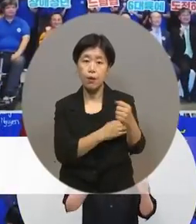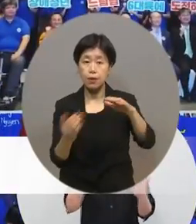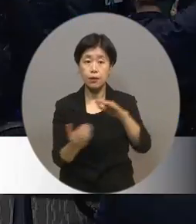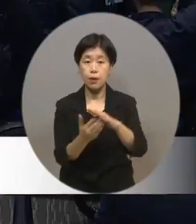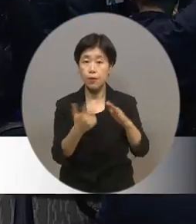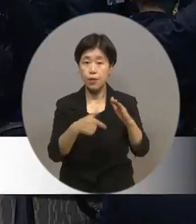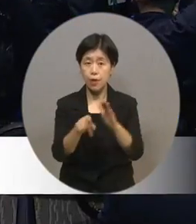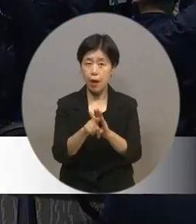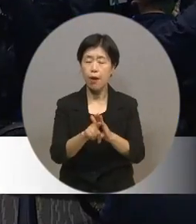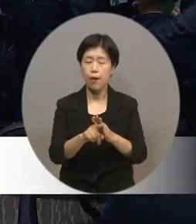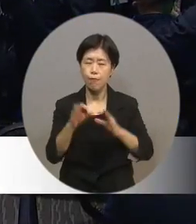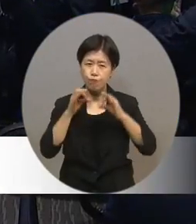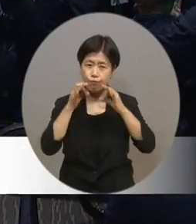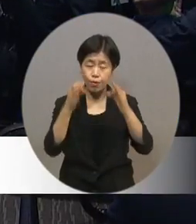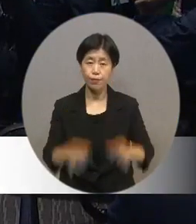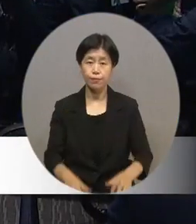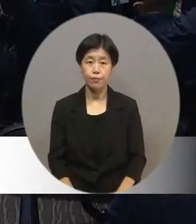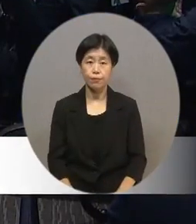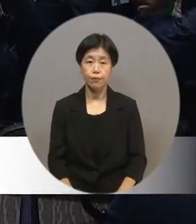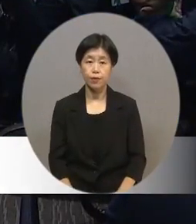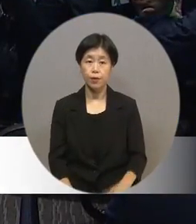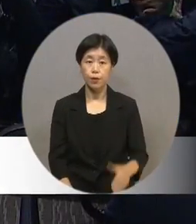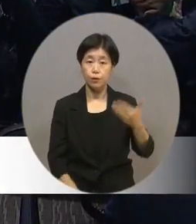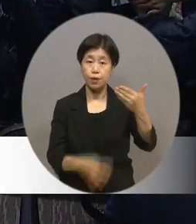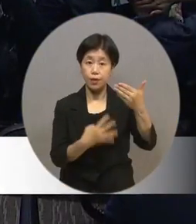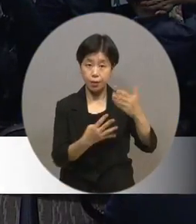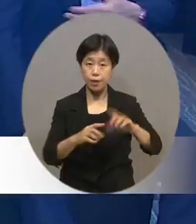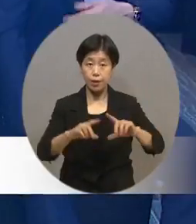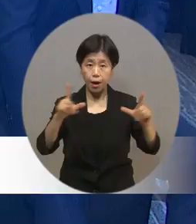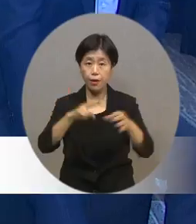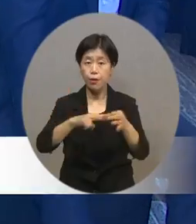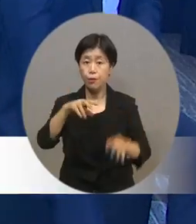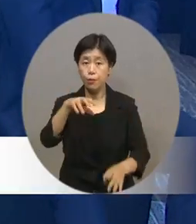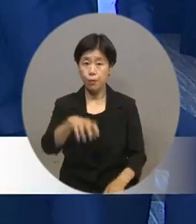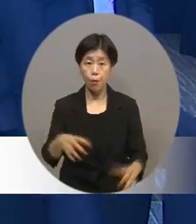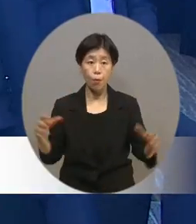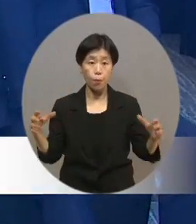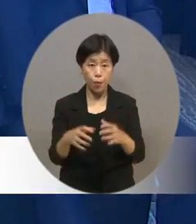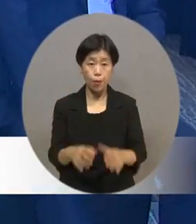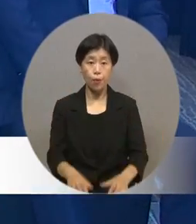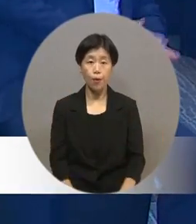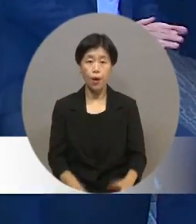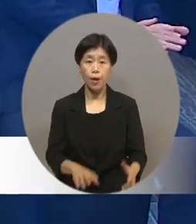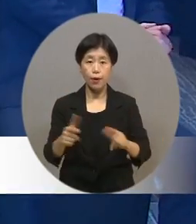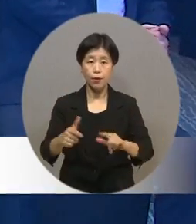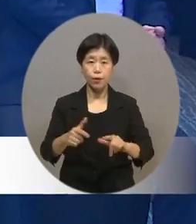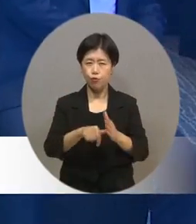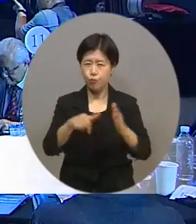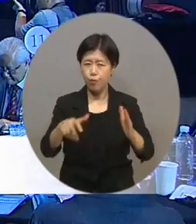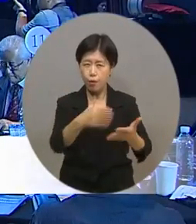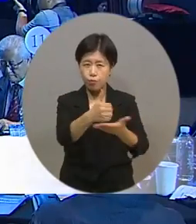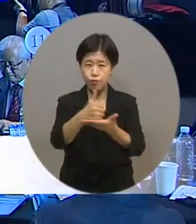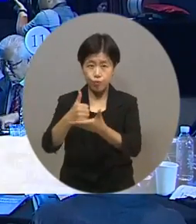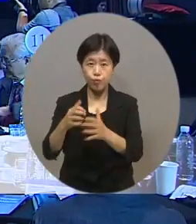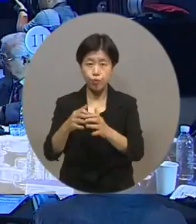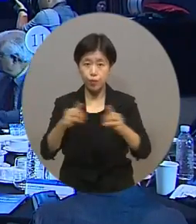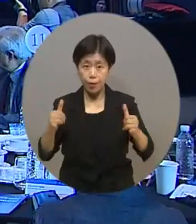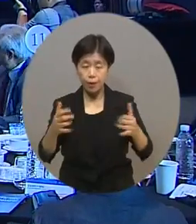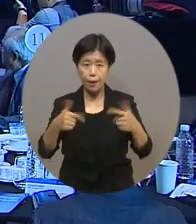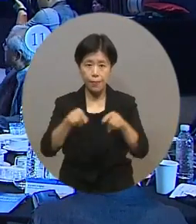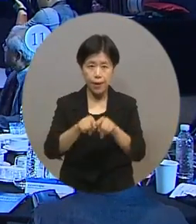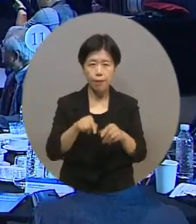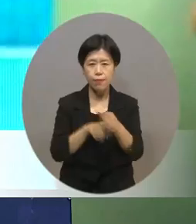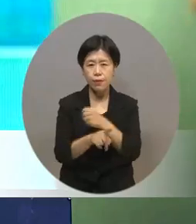이뤄왔습니다 지난 사일 서울 여의도에서 열린 70주년 기념식에 는 각계 인사들이 참석해 그 의미를